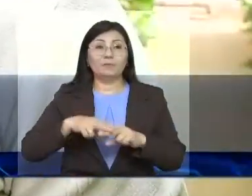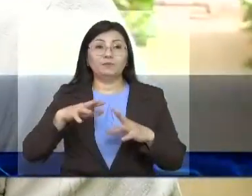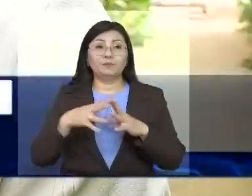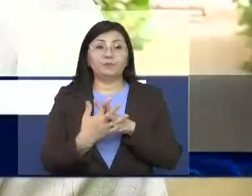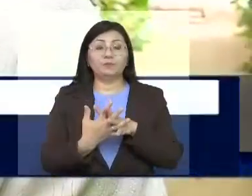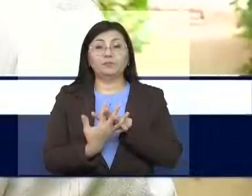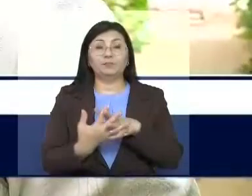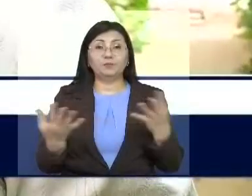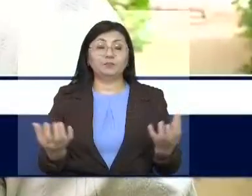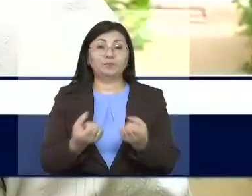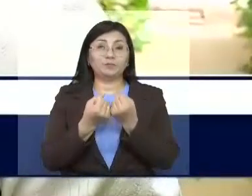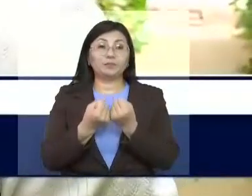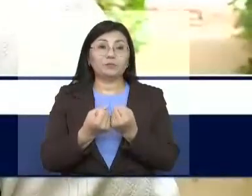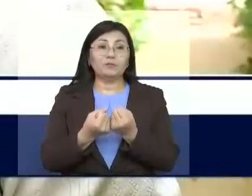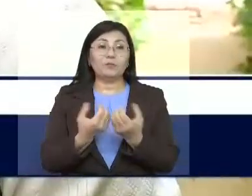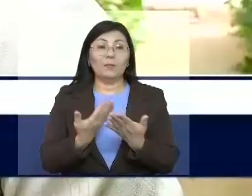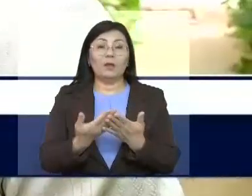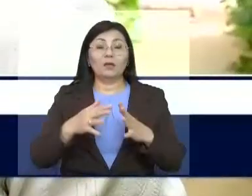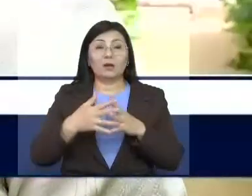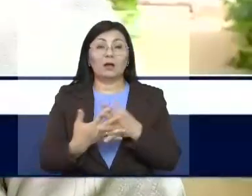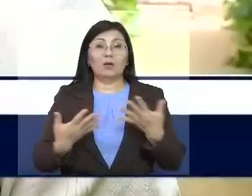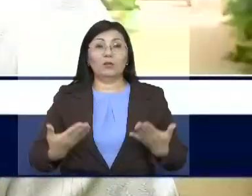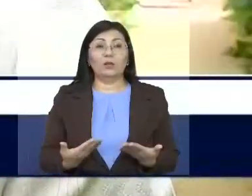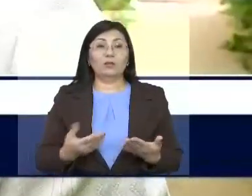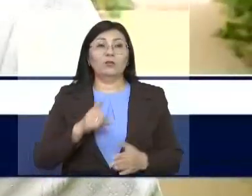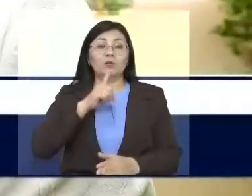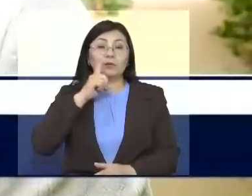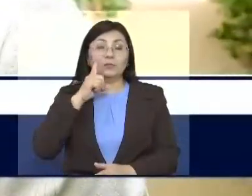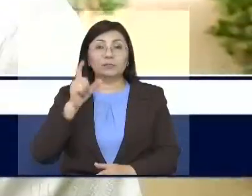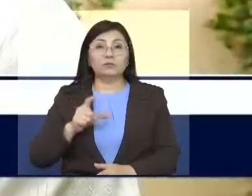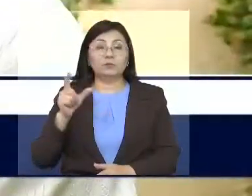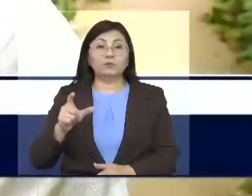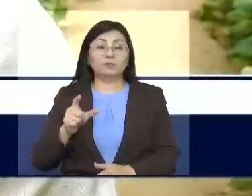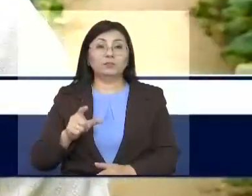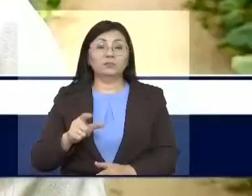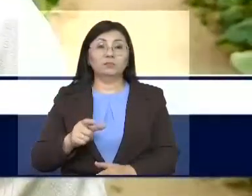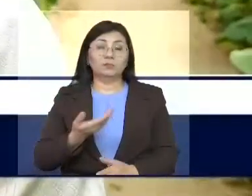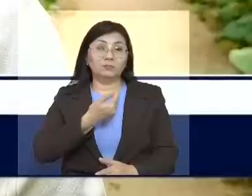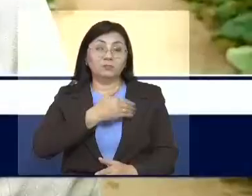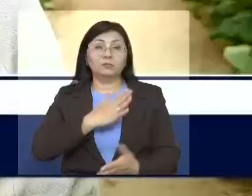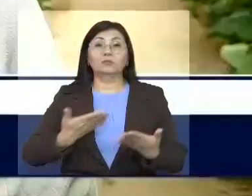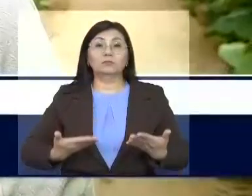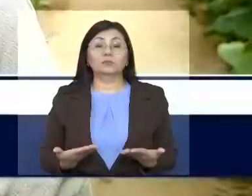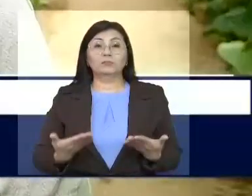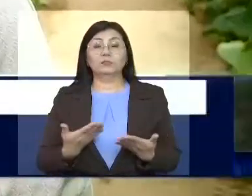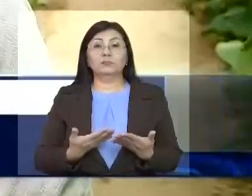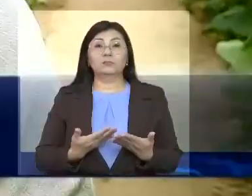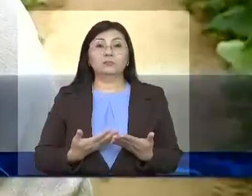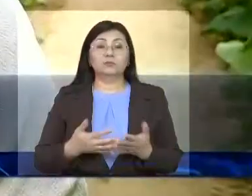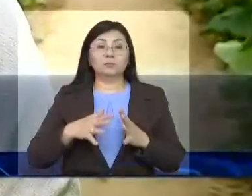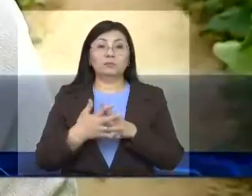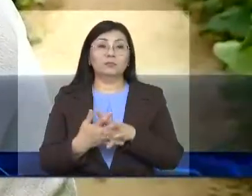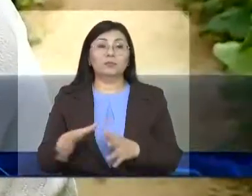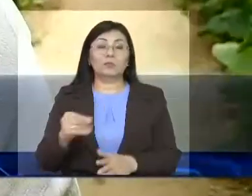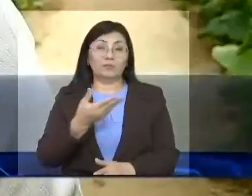қалады. Өйткені ауылда тұру қазір көбісінің жастардың әсіресе құлшынысы өте төмен. Бәрі қаланы аңсайтын жас болғандық